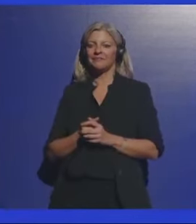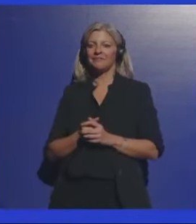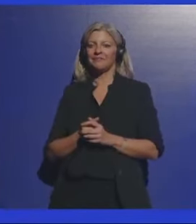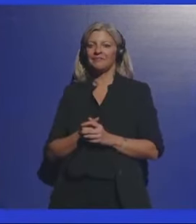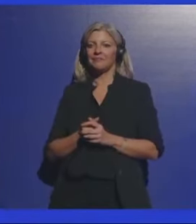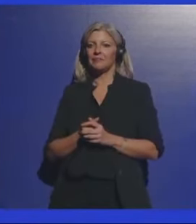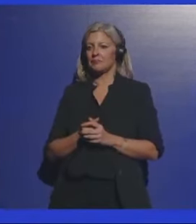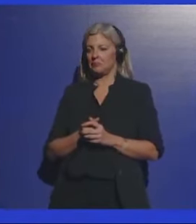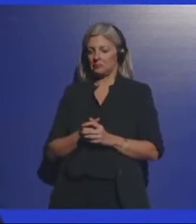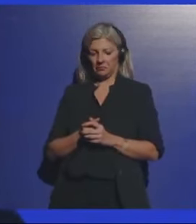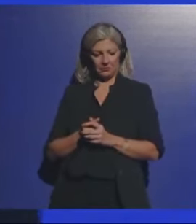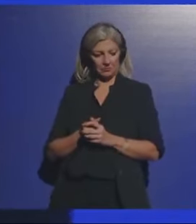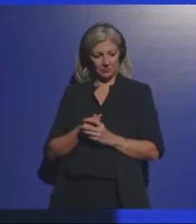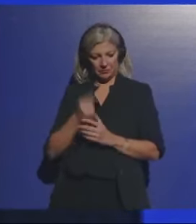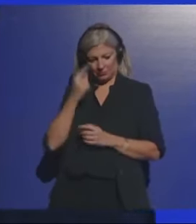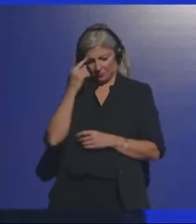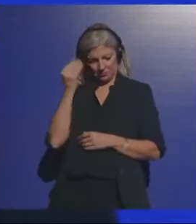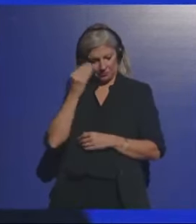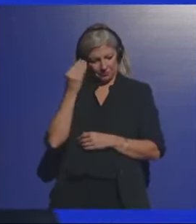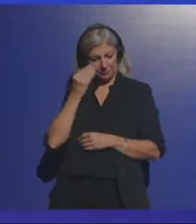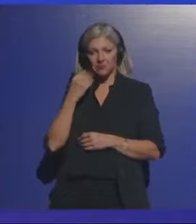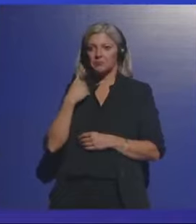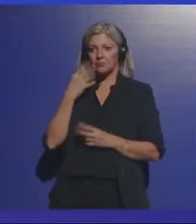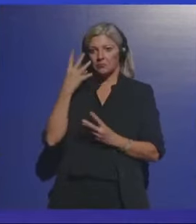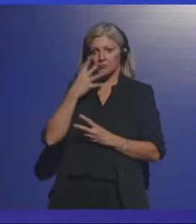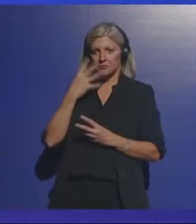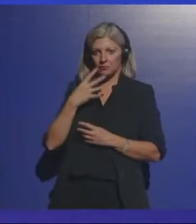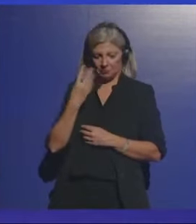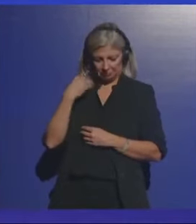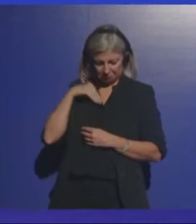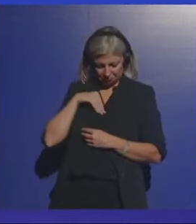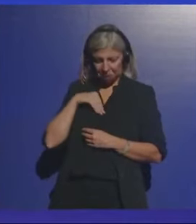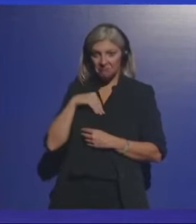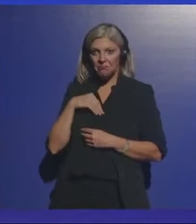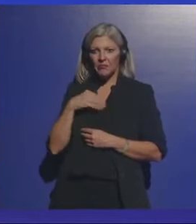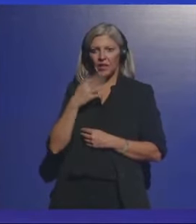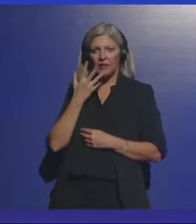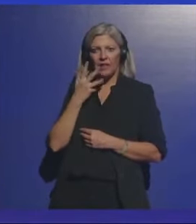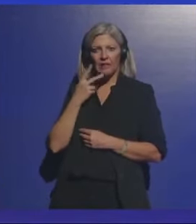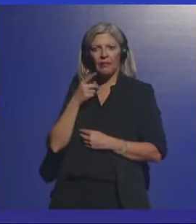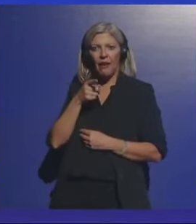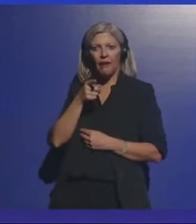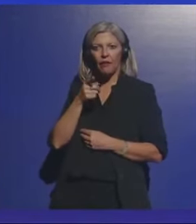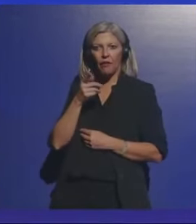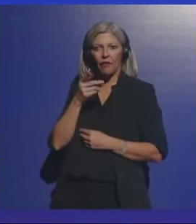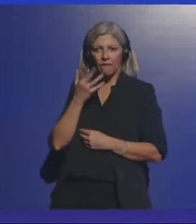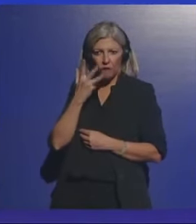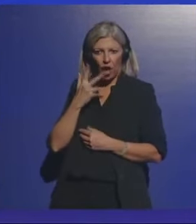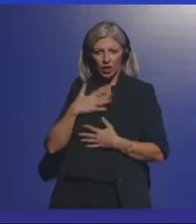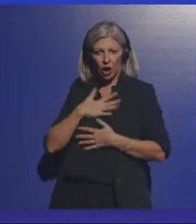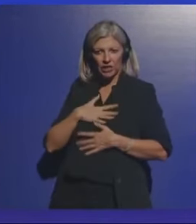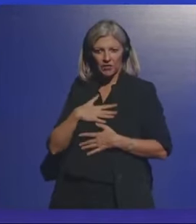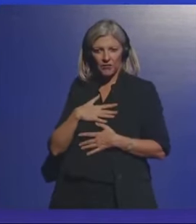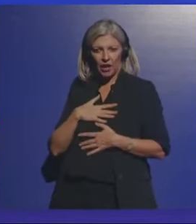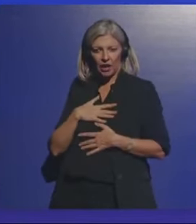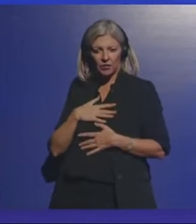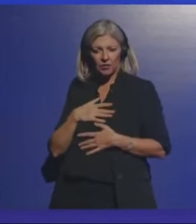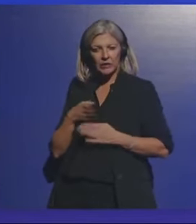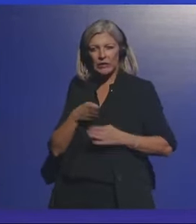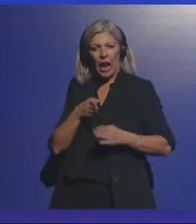dentro di te Alberga un desiderio che devi soddisfare quali sentieri poi